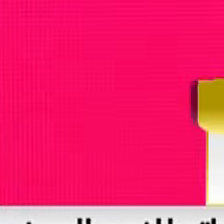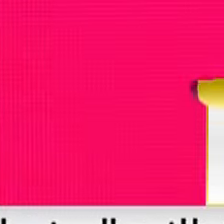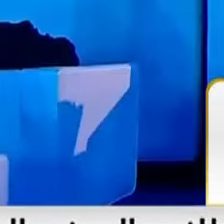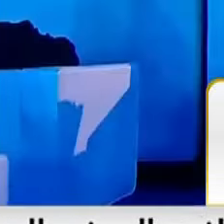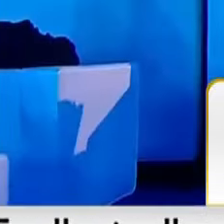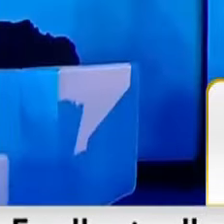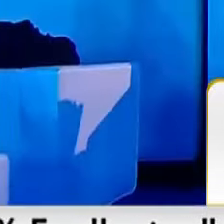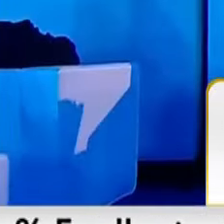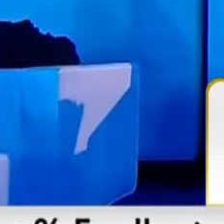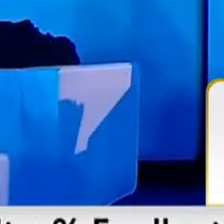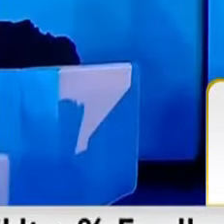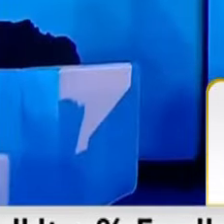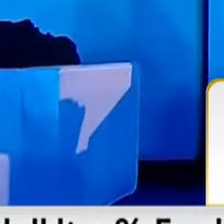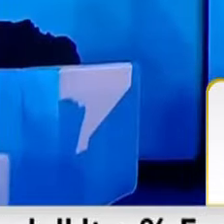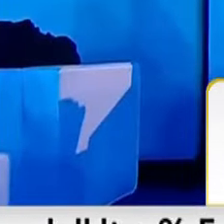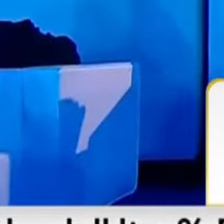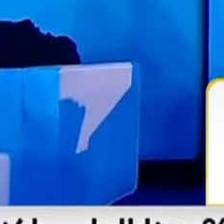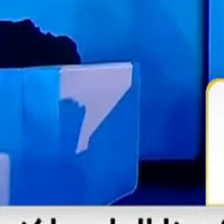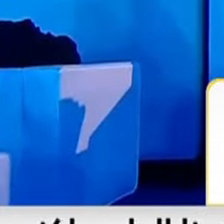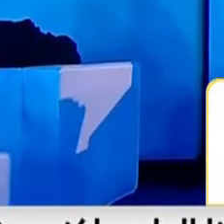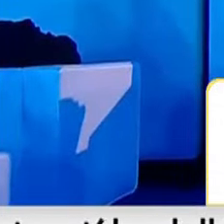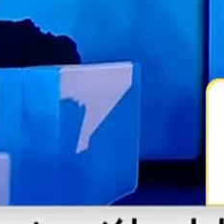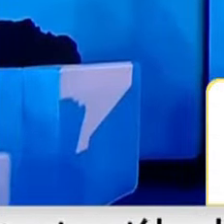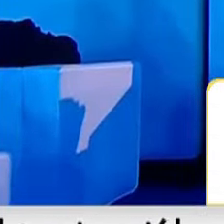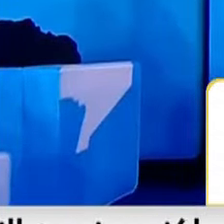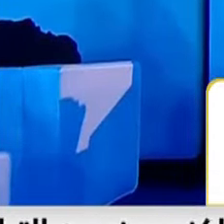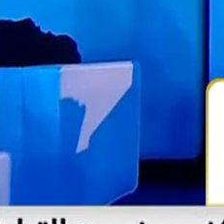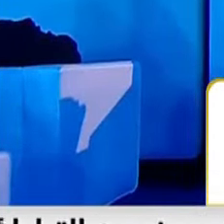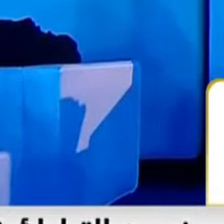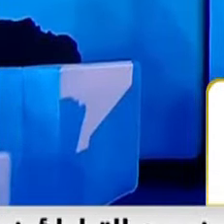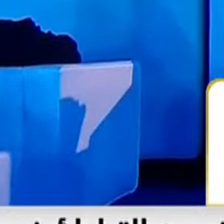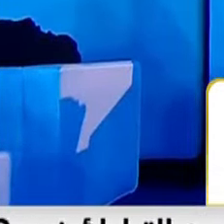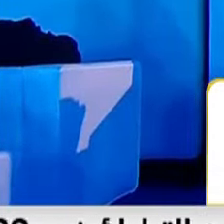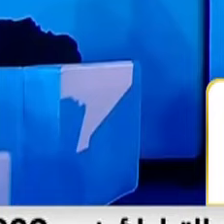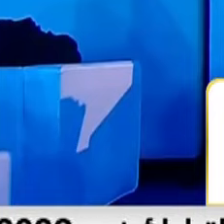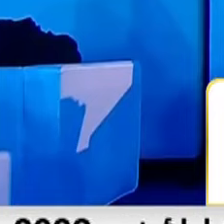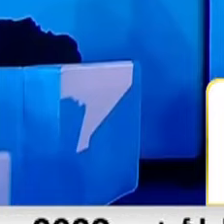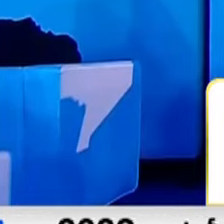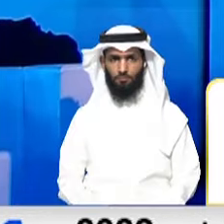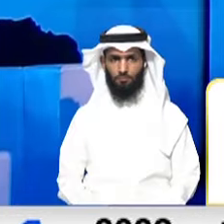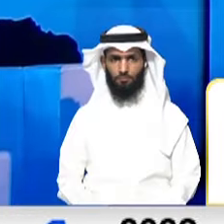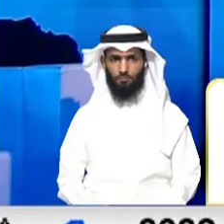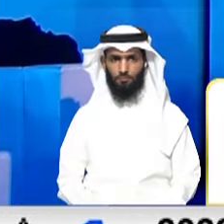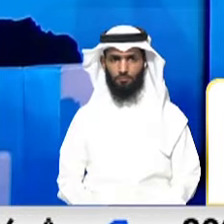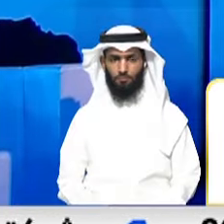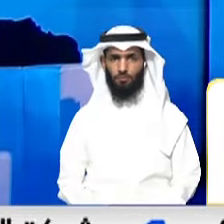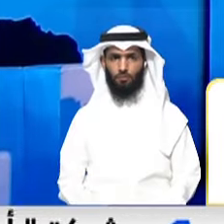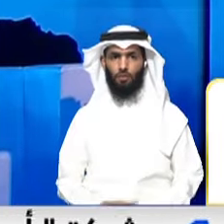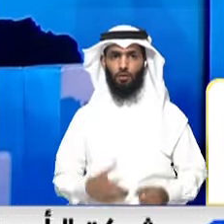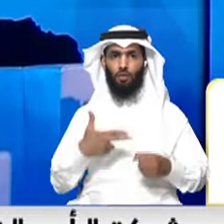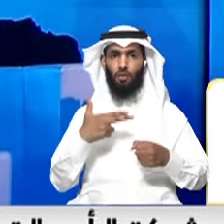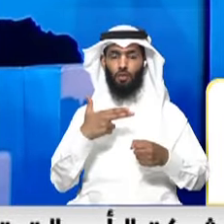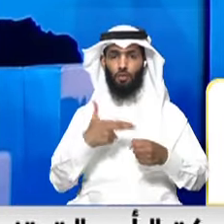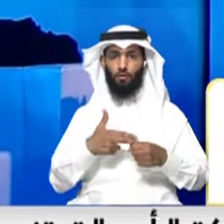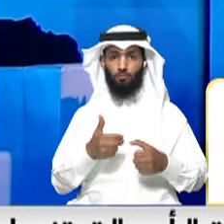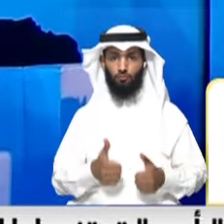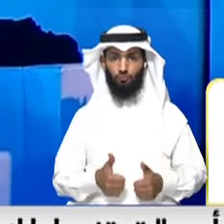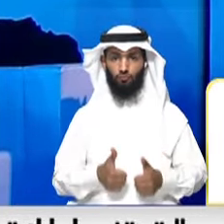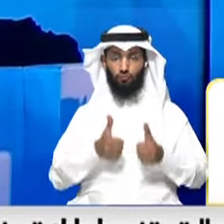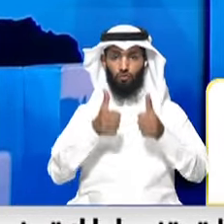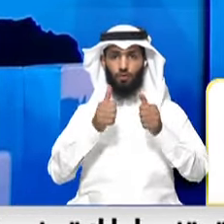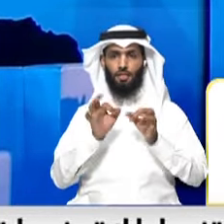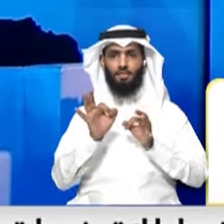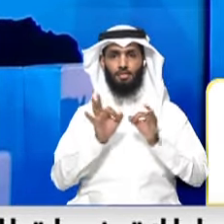بدولة الكويت، وهي من الركائز الرئيسية لخطة مؤسسة البترول الكويتية